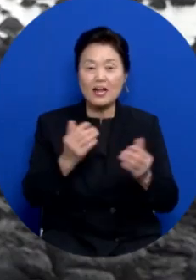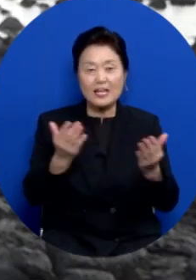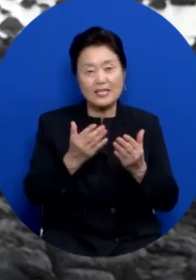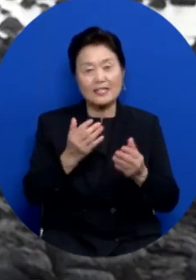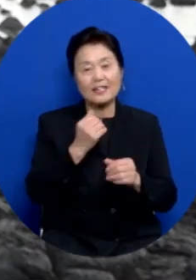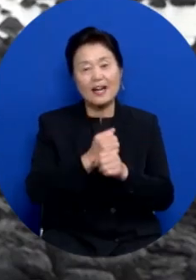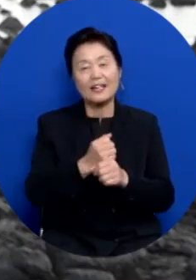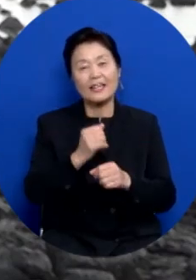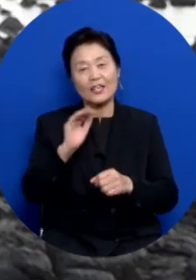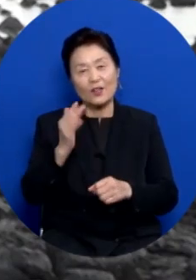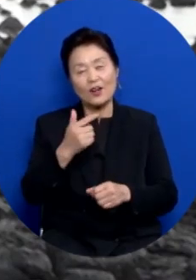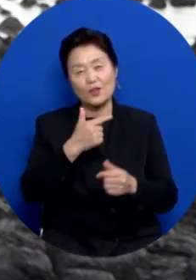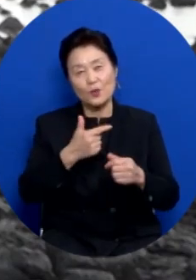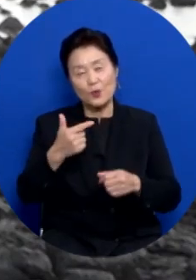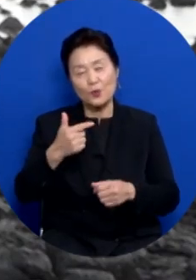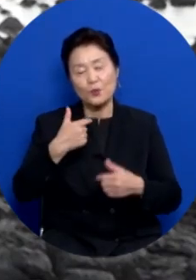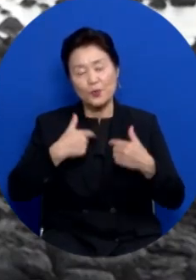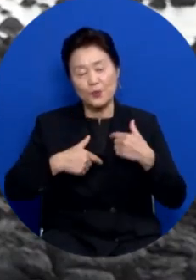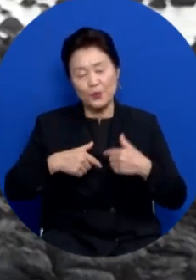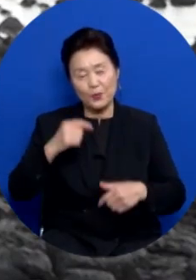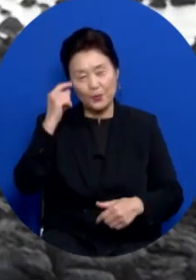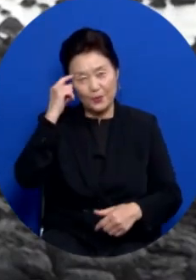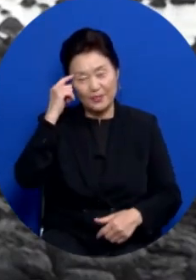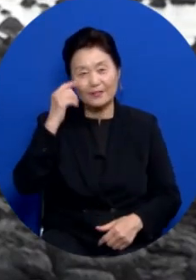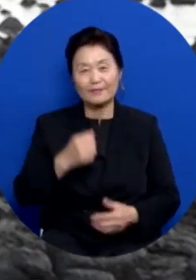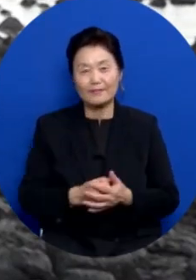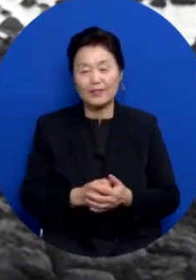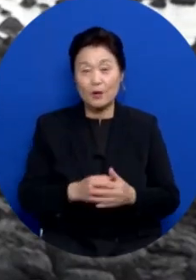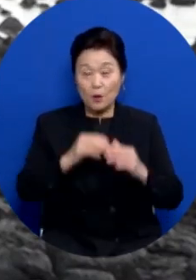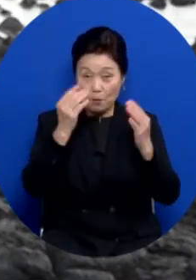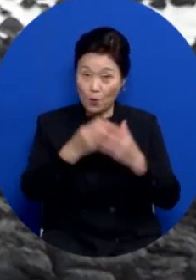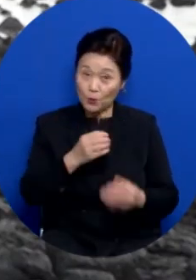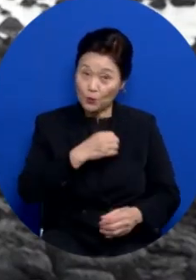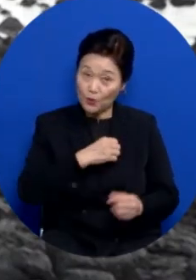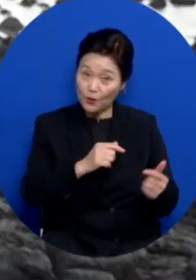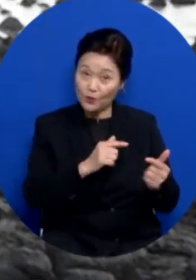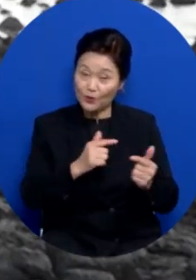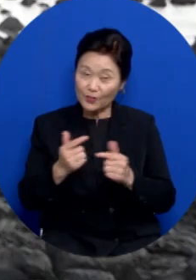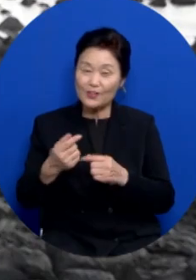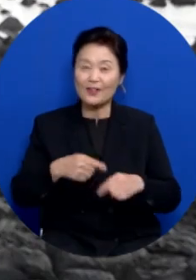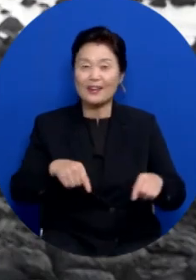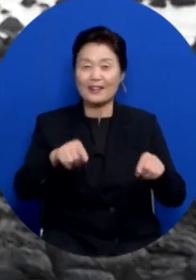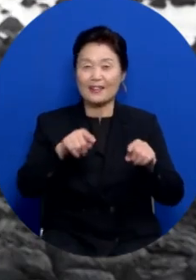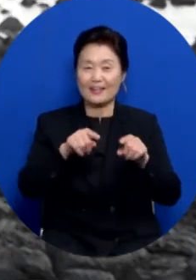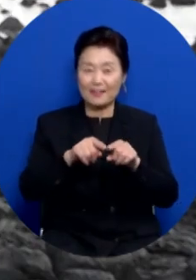것을 너무나도 기쁘게 생각합니다. 오늘 우리 모든 회원들과 함께